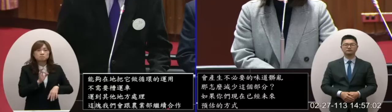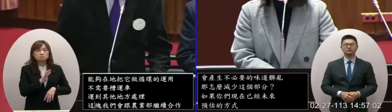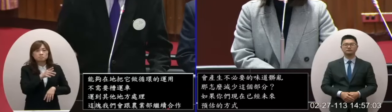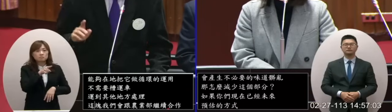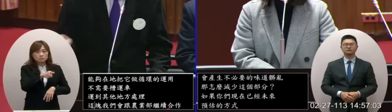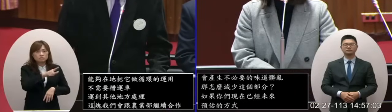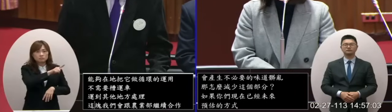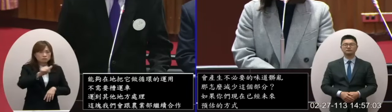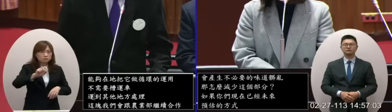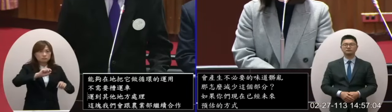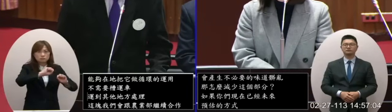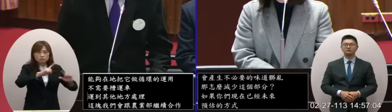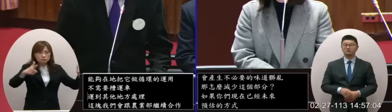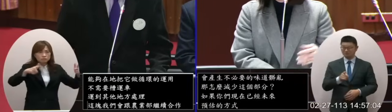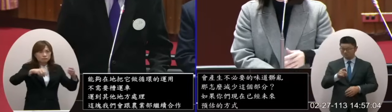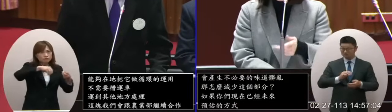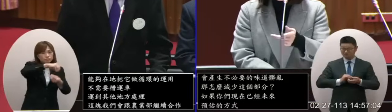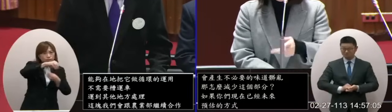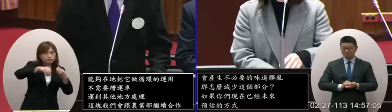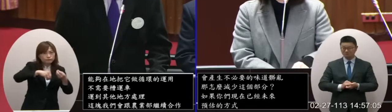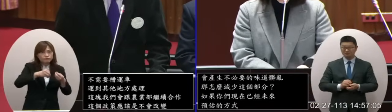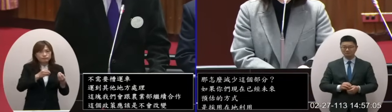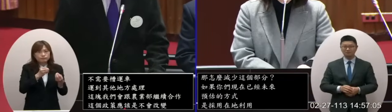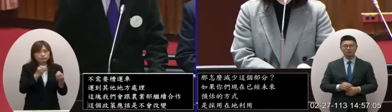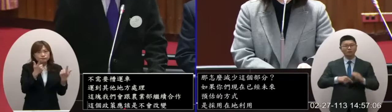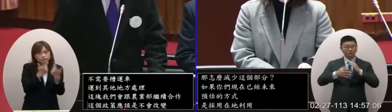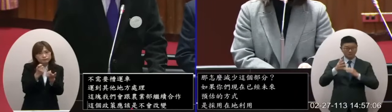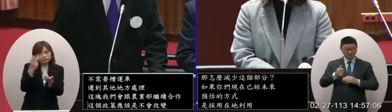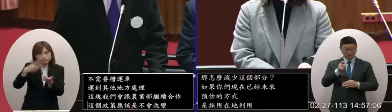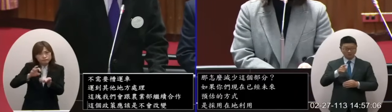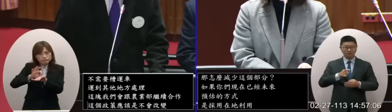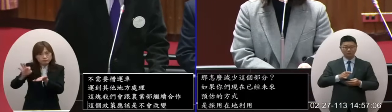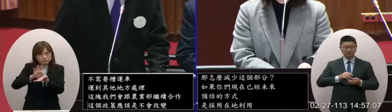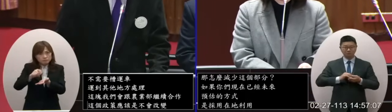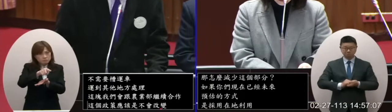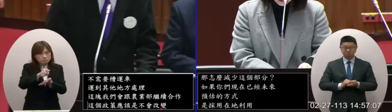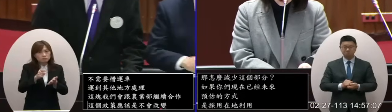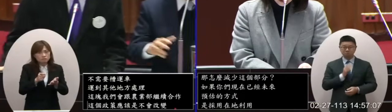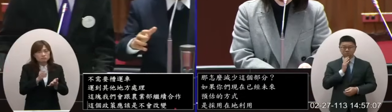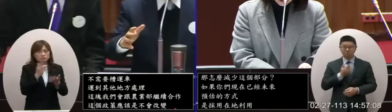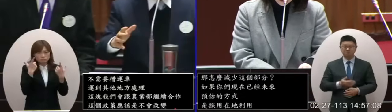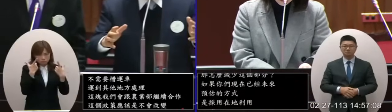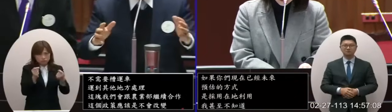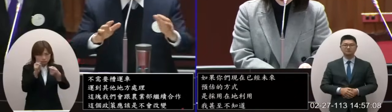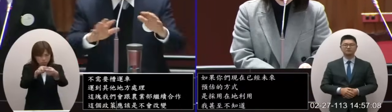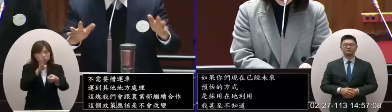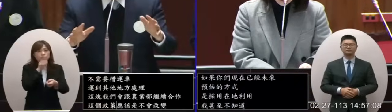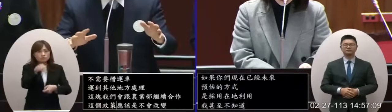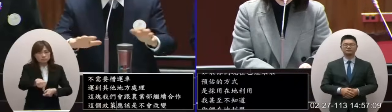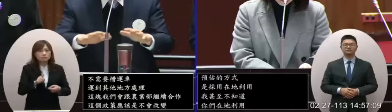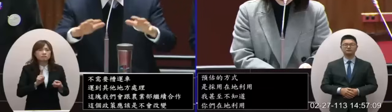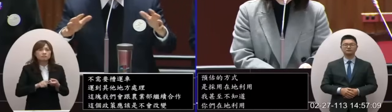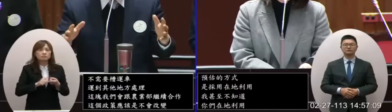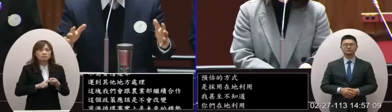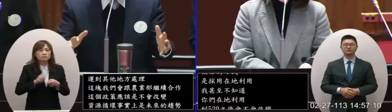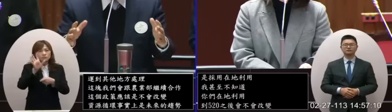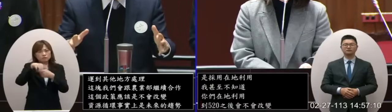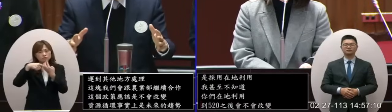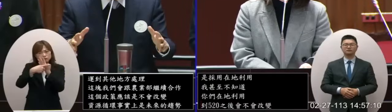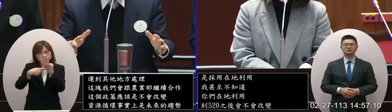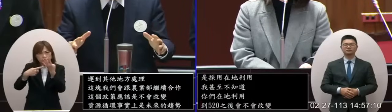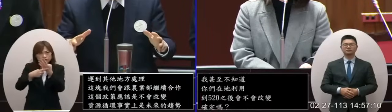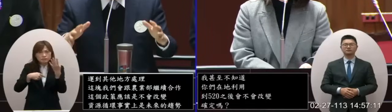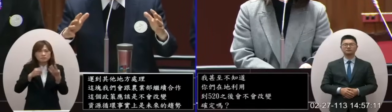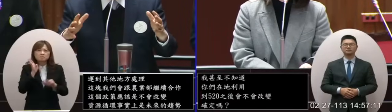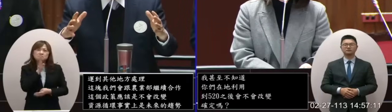循环事实上是未来的一个趋势。 院长确定吗？ 啊、我想这个农业没有废弃物了，农业资